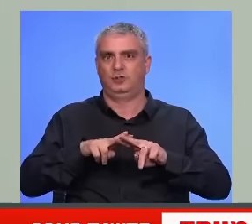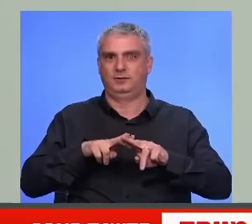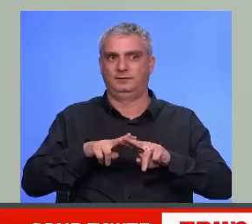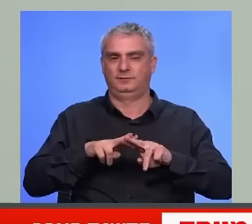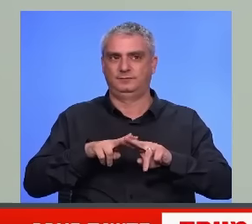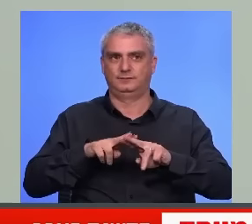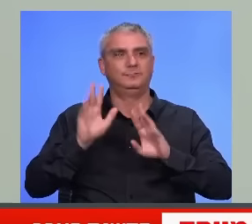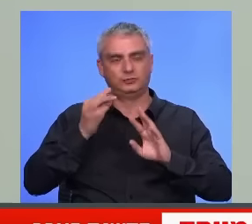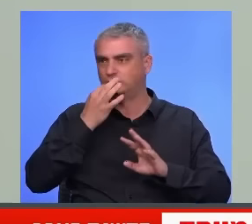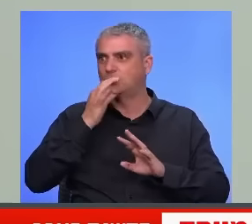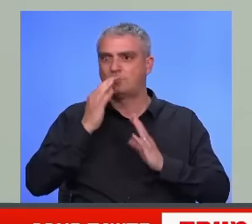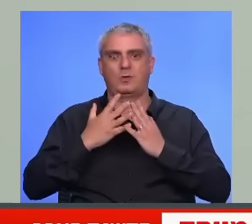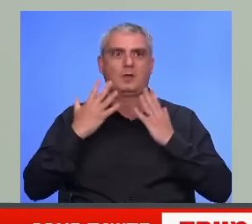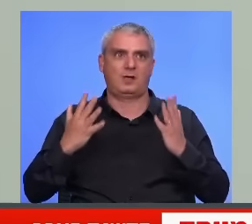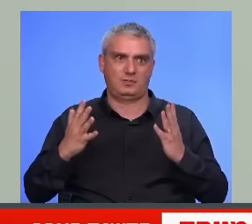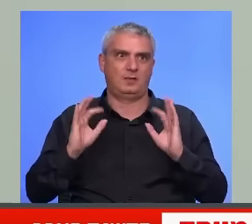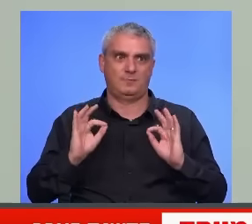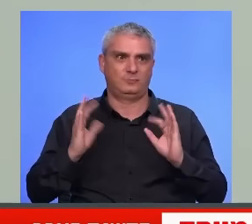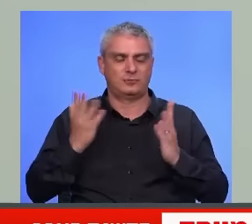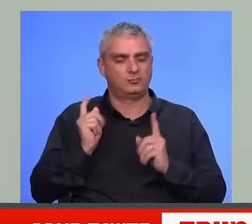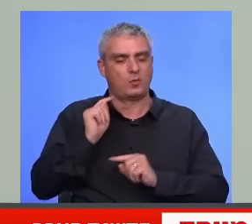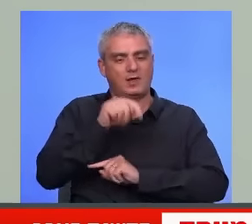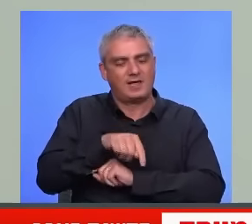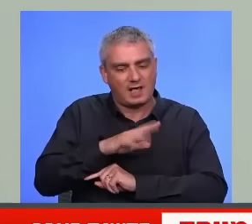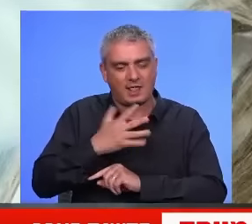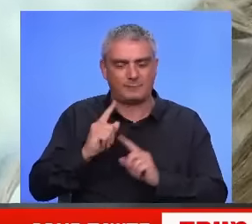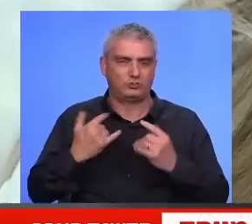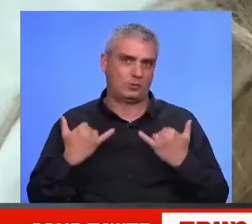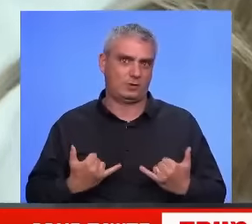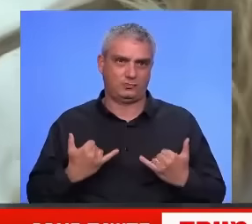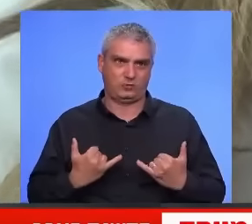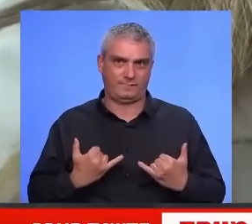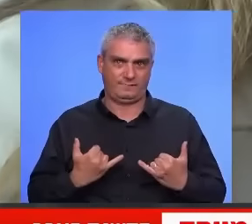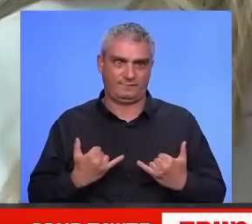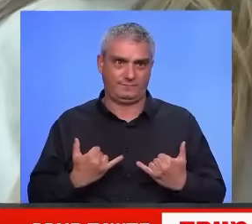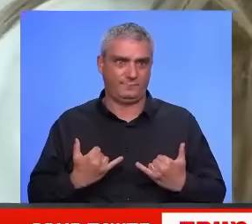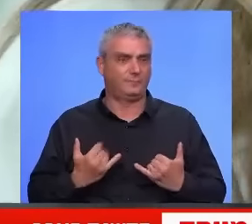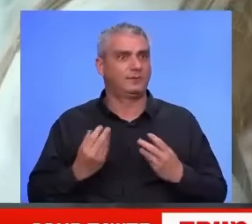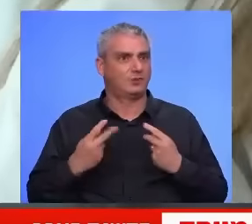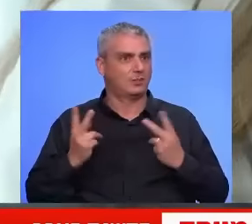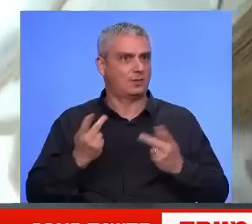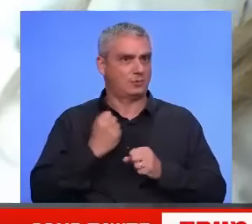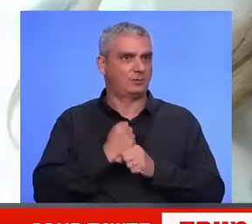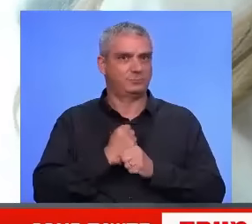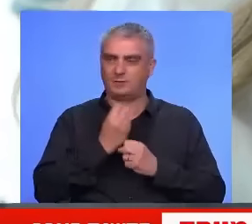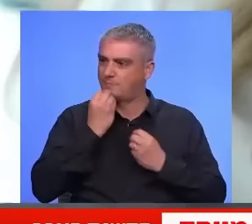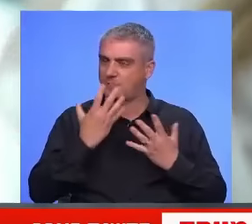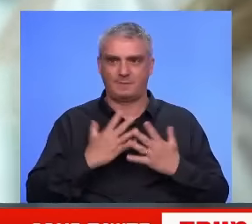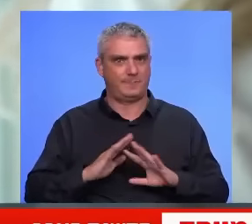אז יש שיפור ממש גדול בין איך שהוא הגיע למה שקורה עכשיו. הרבה יותר בקלות אתה עושה את זה.